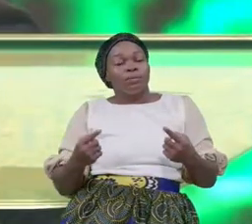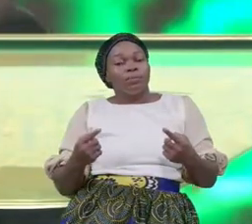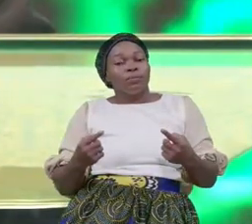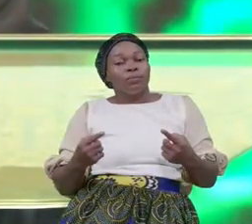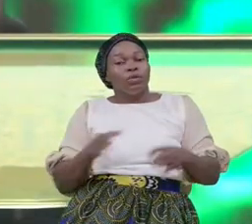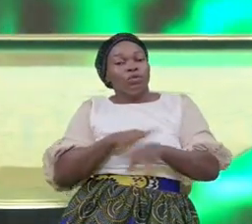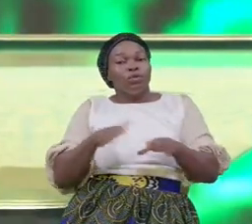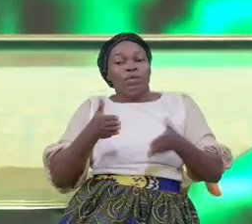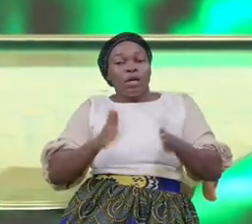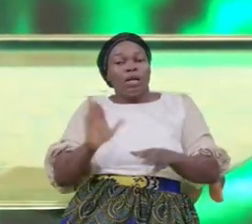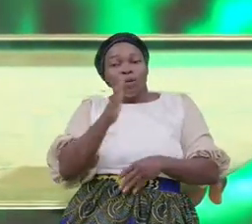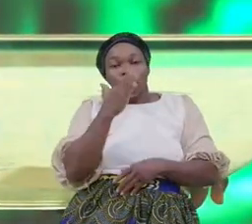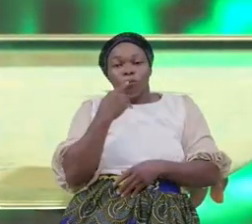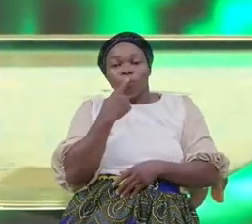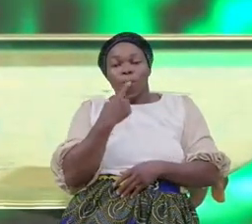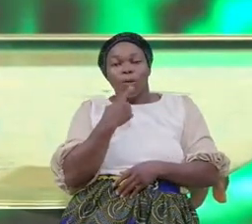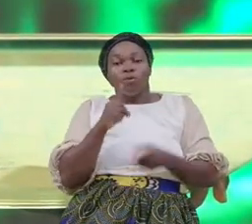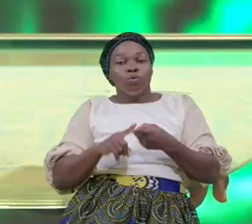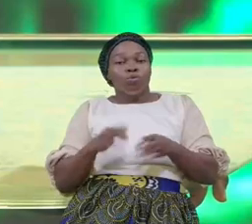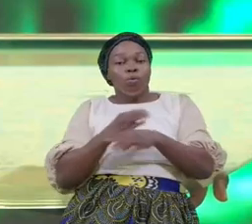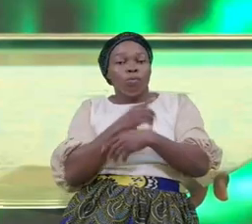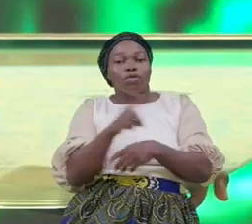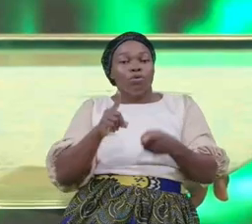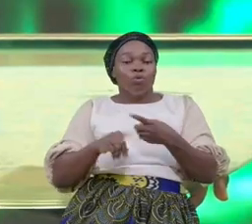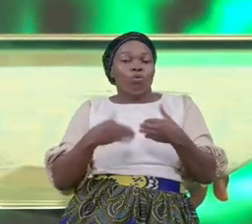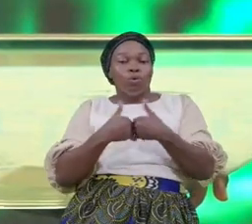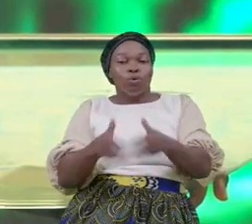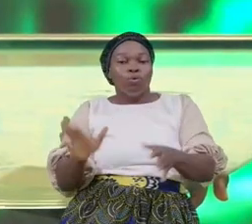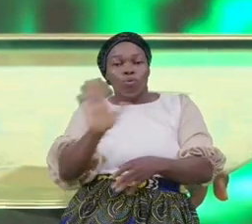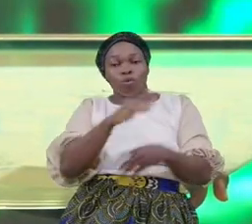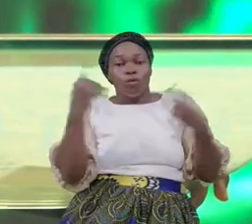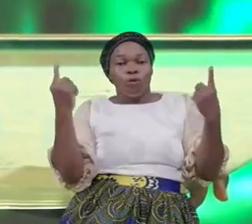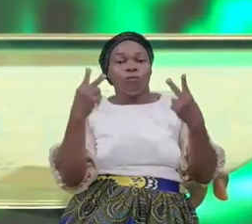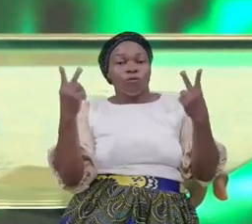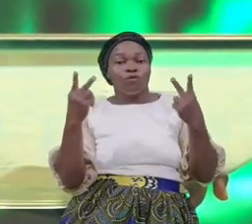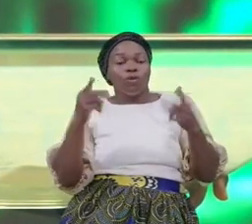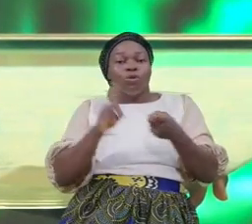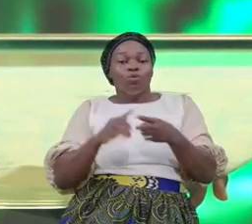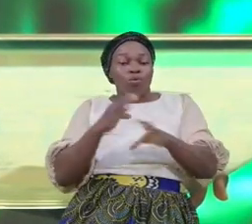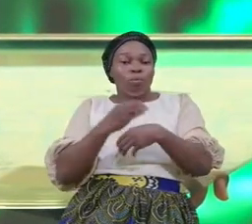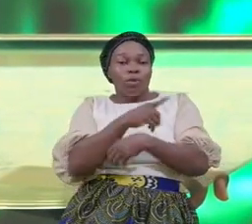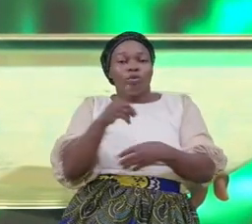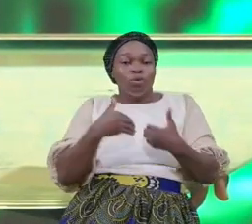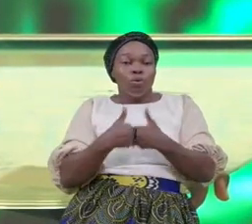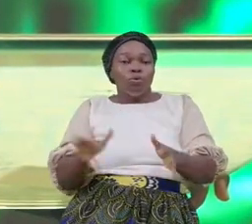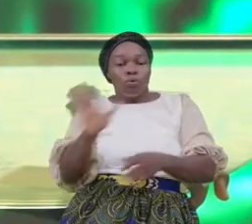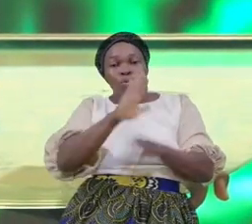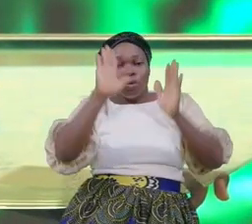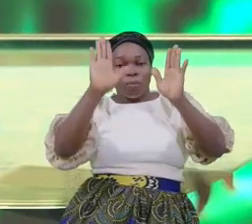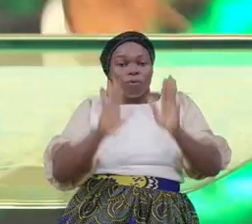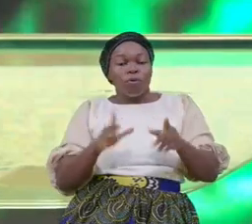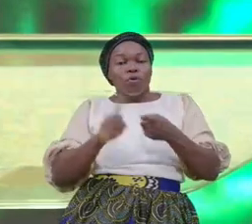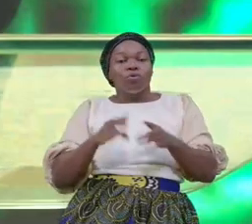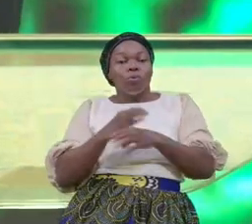Ne permettez pas à votre langue de vous faire perdre la victoire, de vous faire perdre votre possession, de vous faire perdre